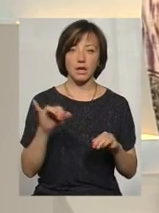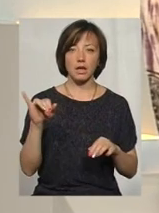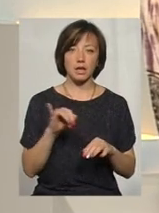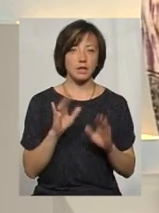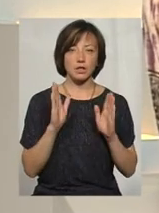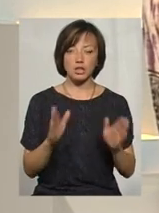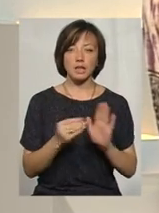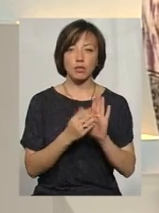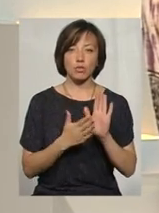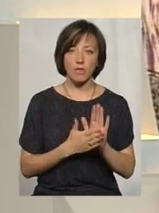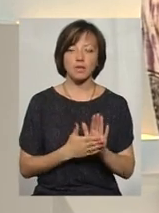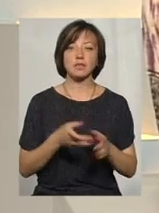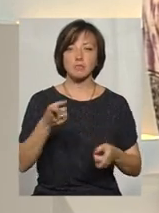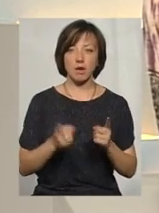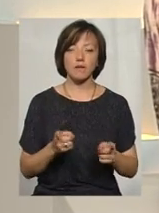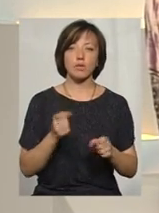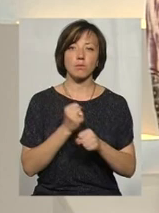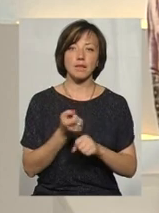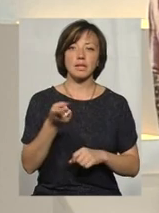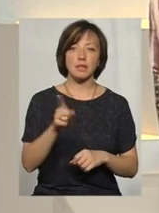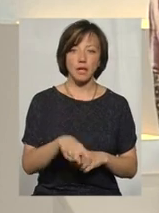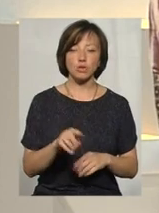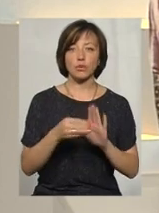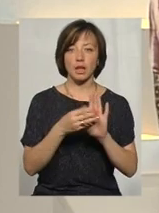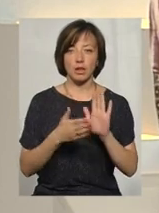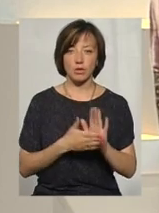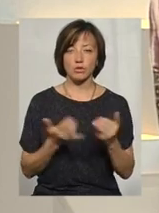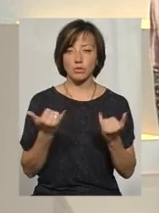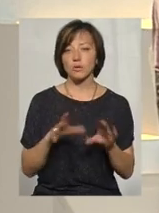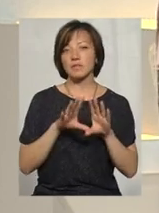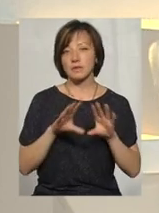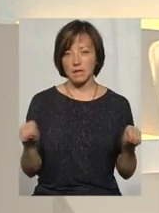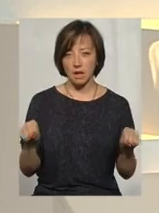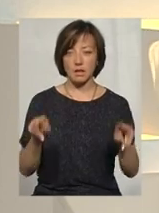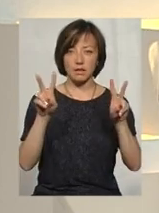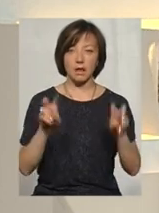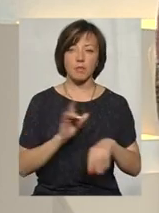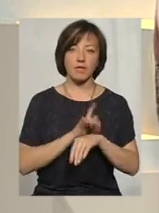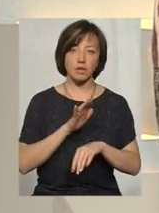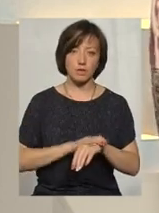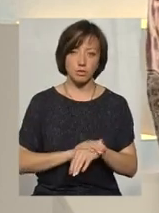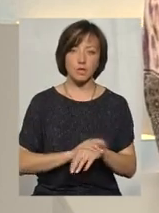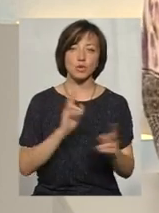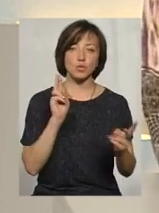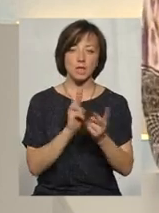лише декларувати, а й справді робити те, що декларують. На цьому все. Тема вичерпана.